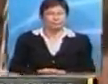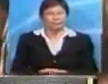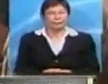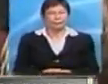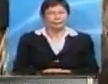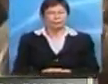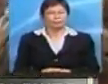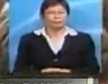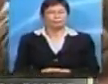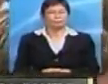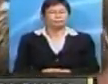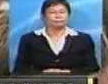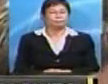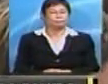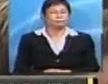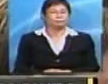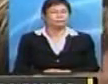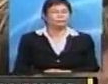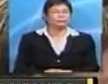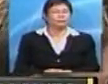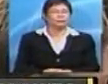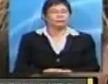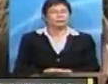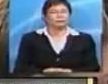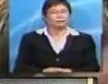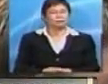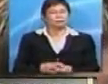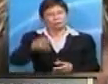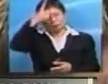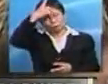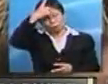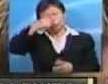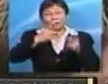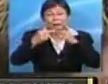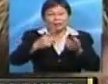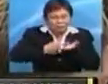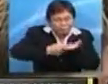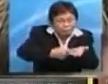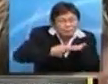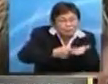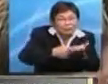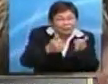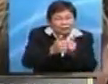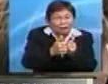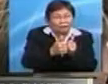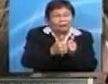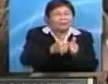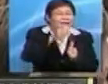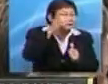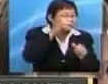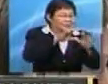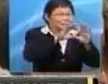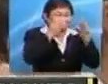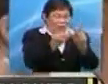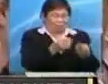Datuk Seri Sofri Ahmad daripada Britannia. Sebelum ini Datuk Seri kata ada perbincangan dengan pihak China Southern Airlines untuk sama-sama